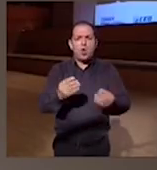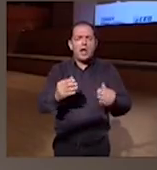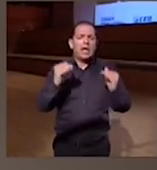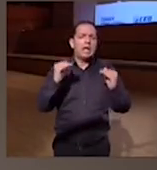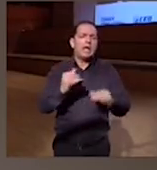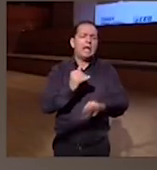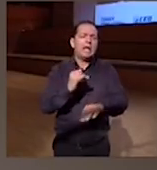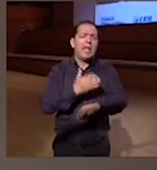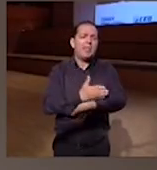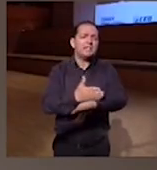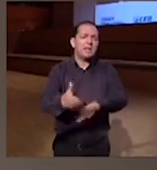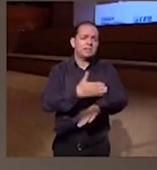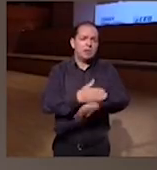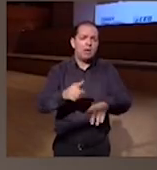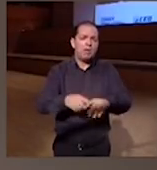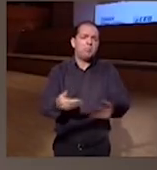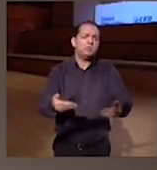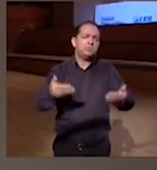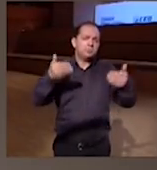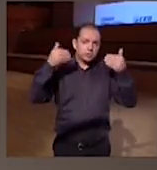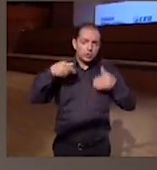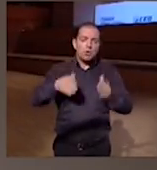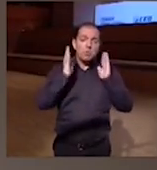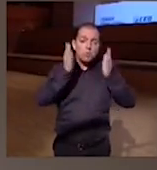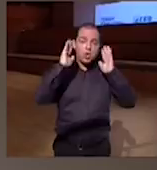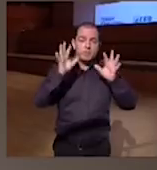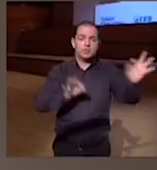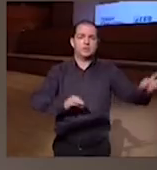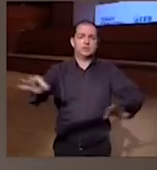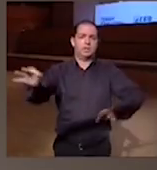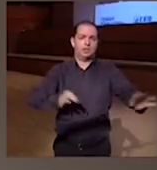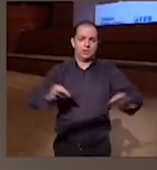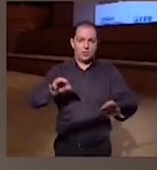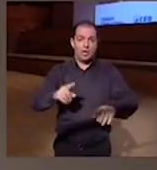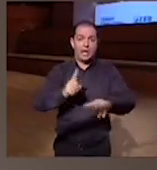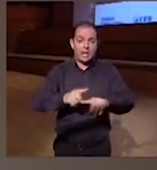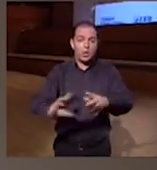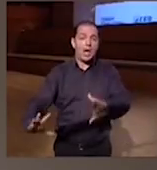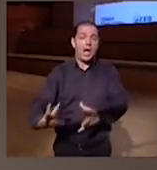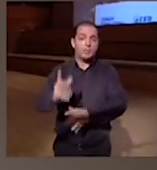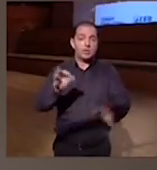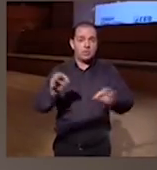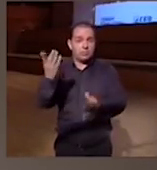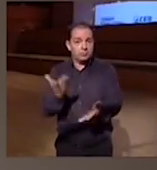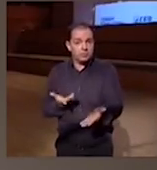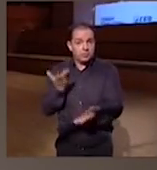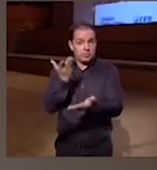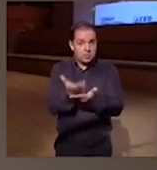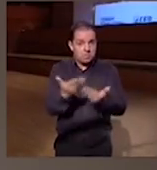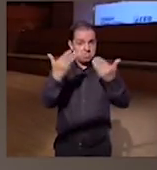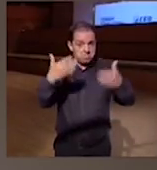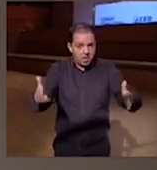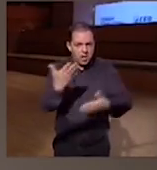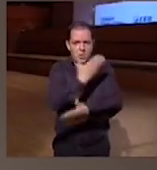κοιτάμε μπροστά, προχωράμε με σχέδιο. Το εθνικό αναπτυξιακό σχέδιο που καταρτήσαμε με πολύ